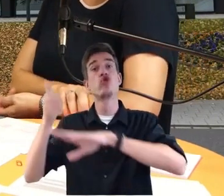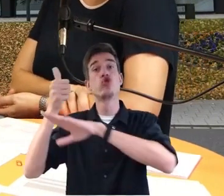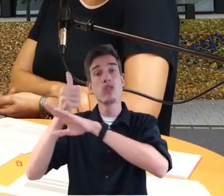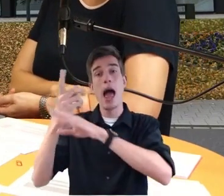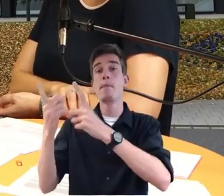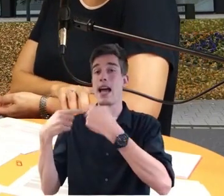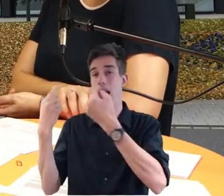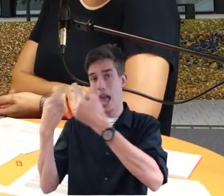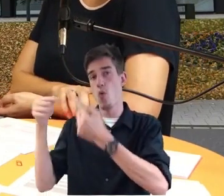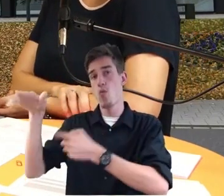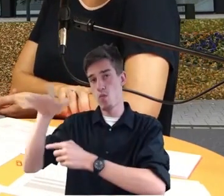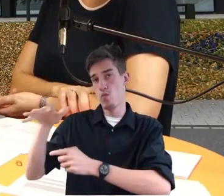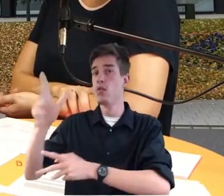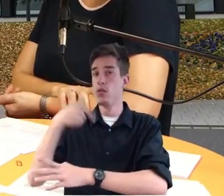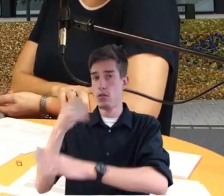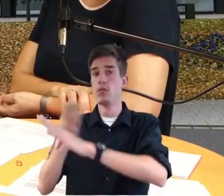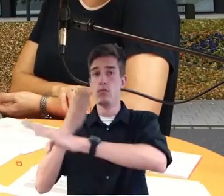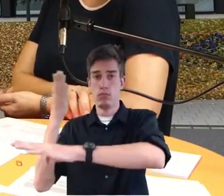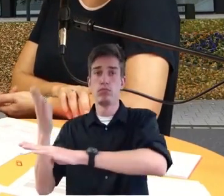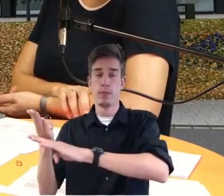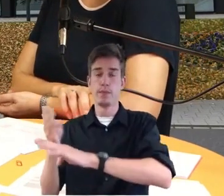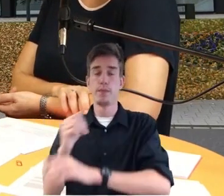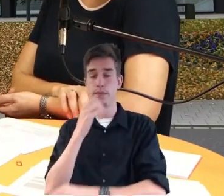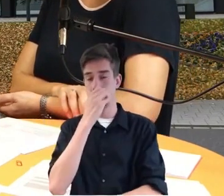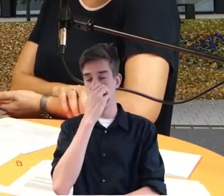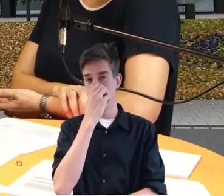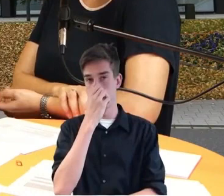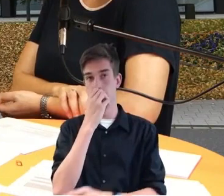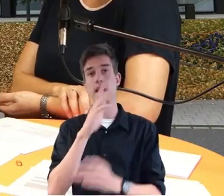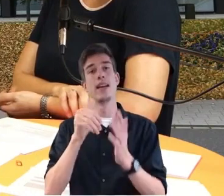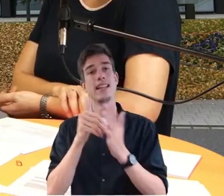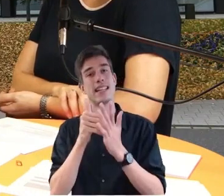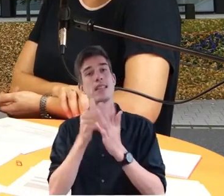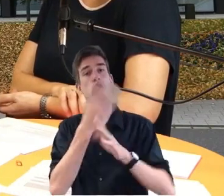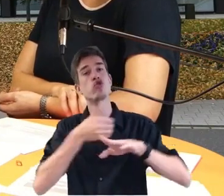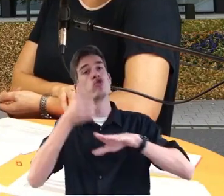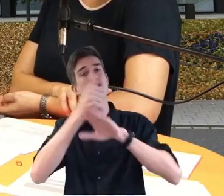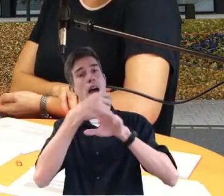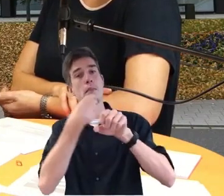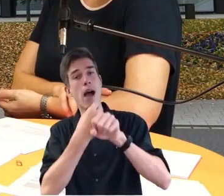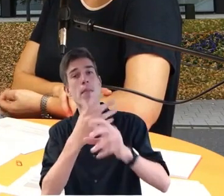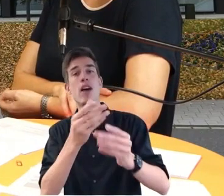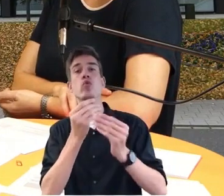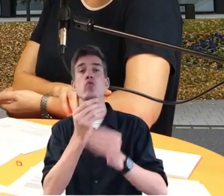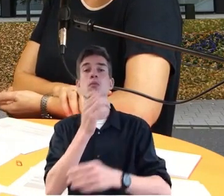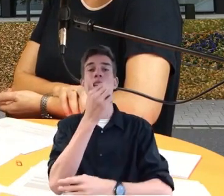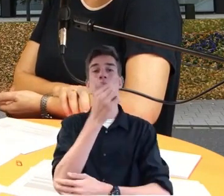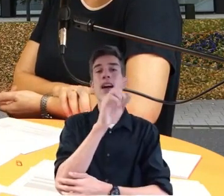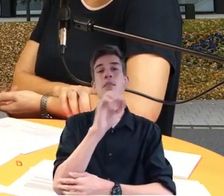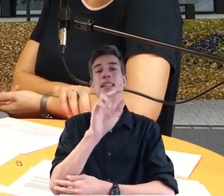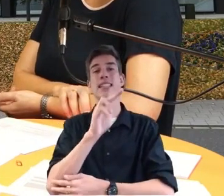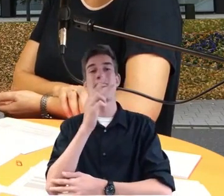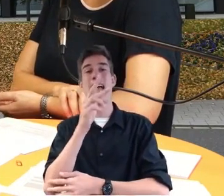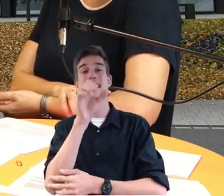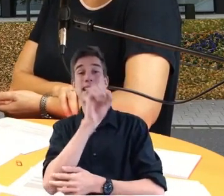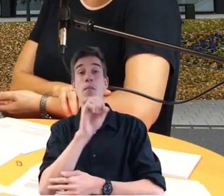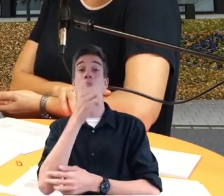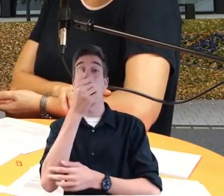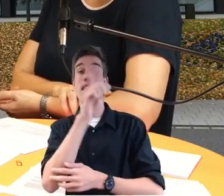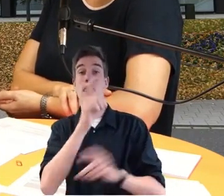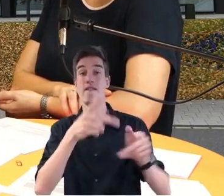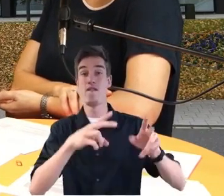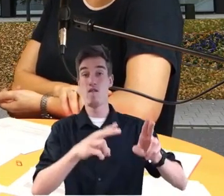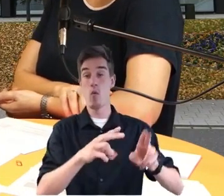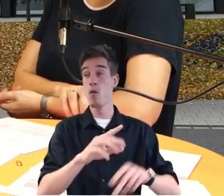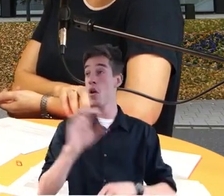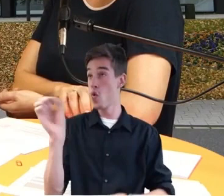vor ort und wir wir versuchen zum beispiel für die stabsarbeit sind wir bei zwei bis drei seminaren pro woche das ist auch